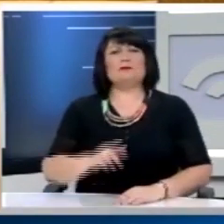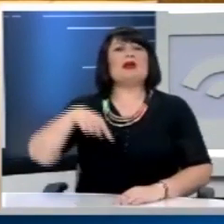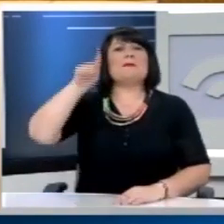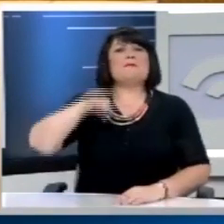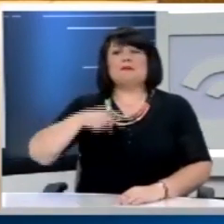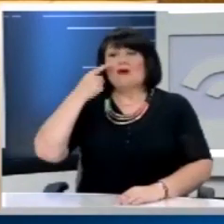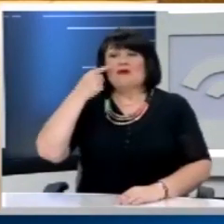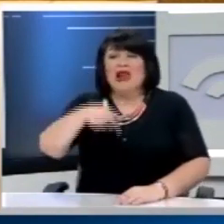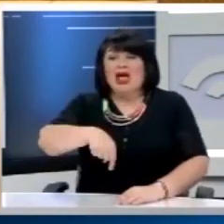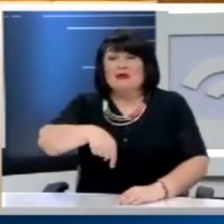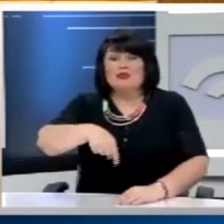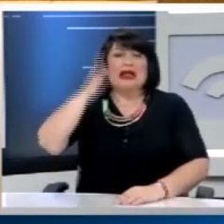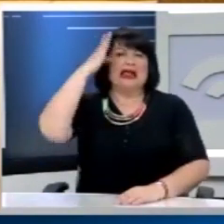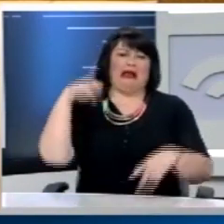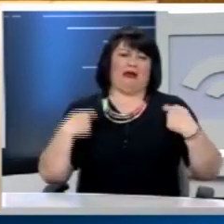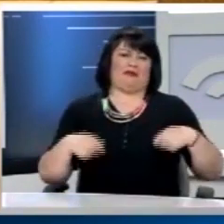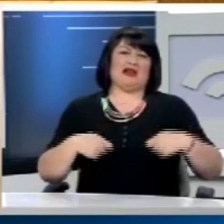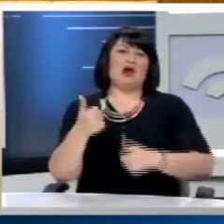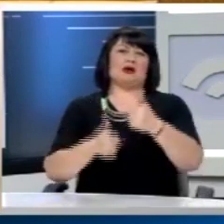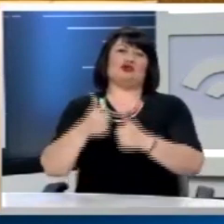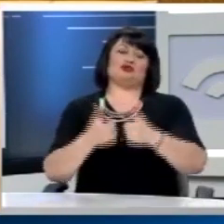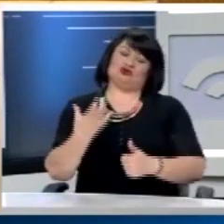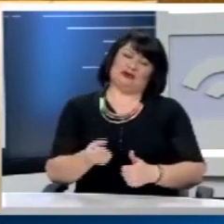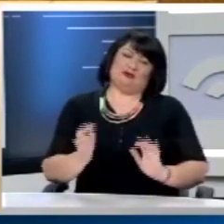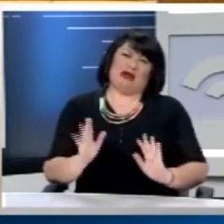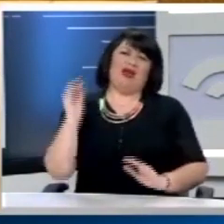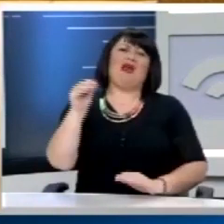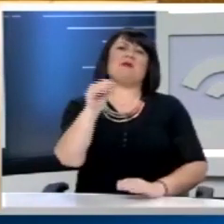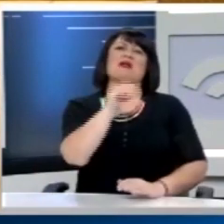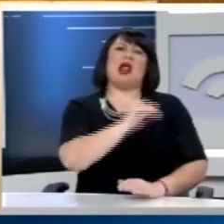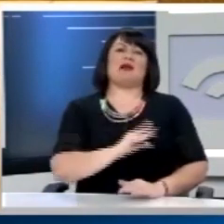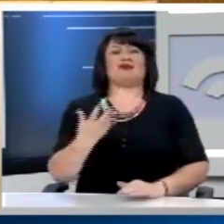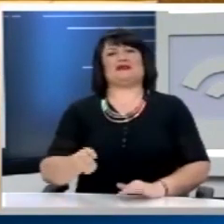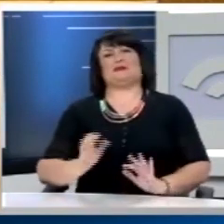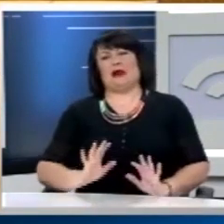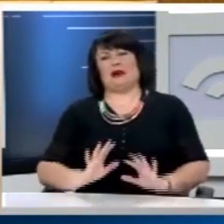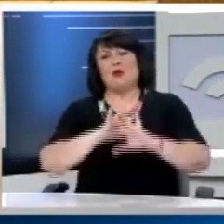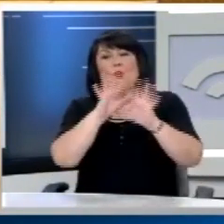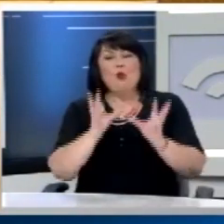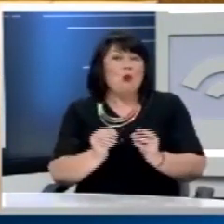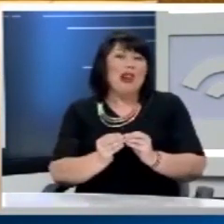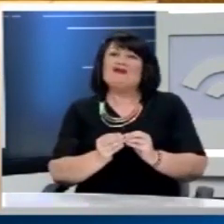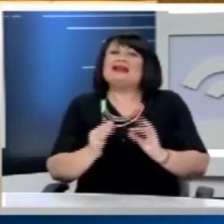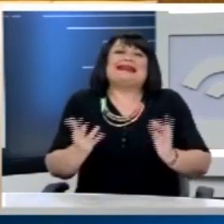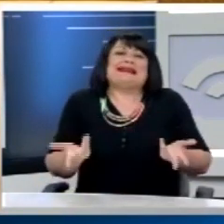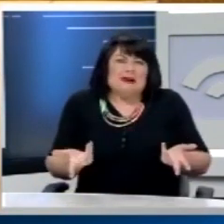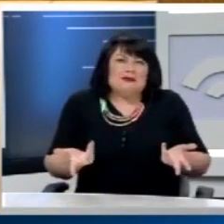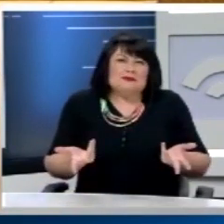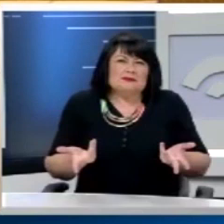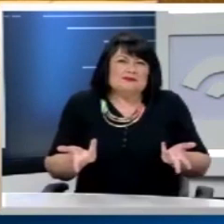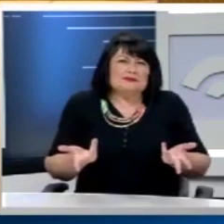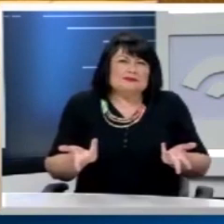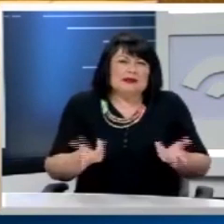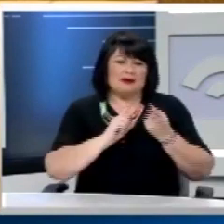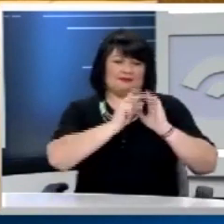πρώτα απ' όλα ο καπιταλιστικός ανταγωνισμός, η εκμετάλλευση, δηλαδή όλα αυτά από τα οποία απορρέουν και